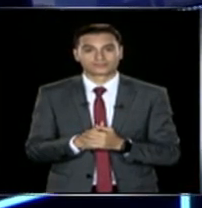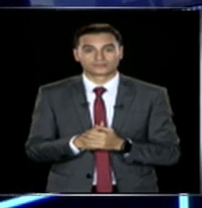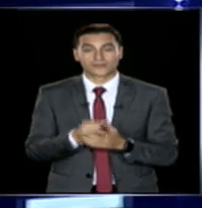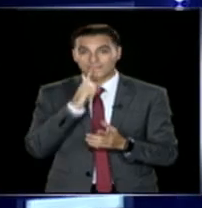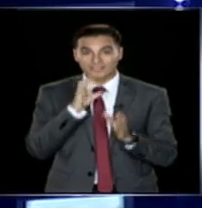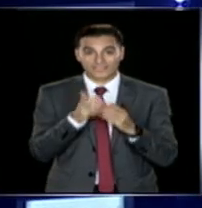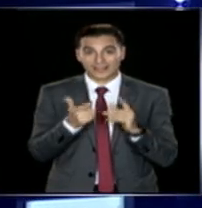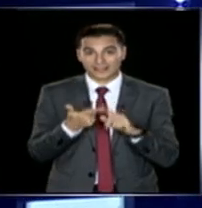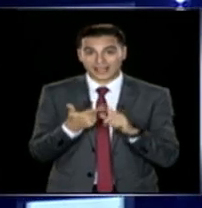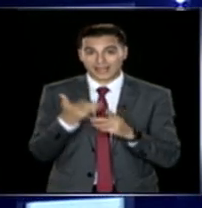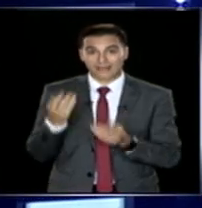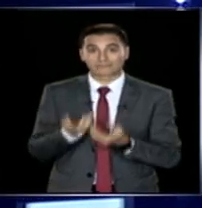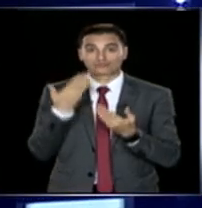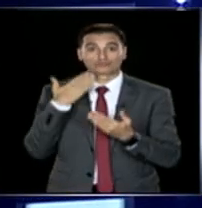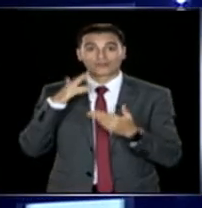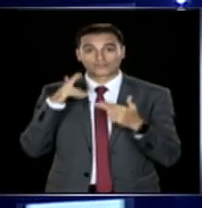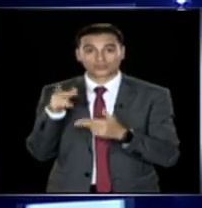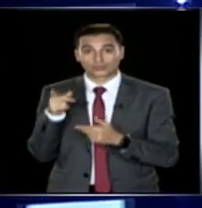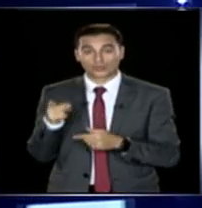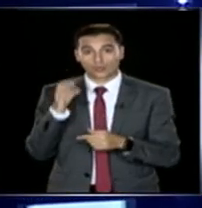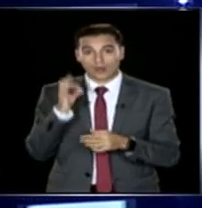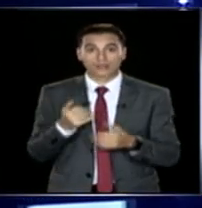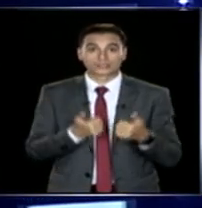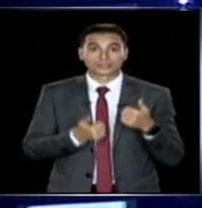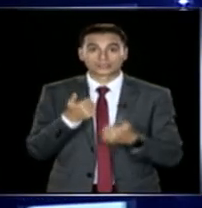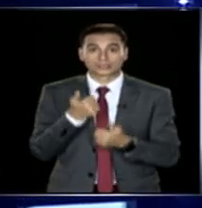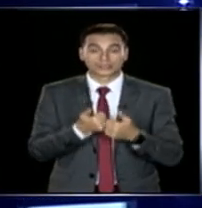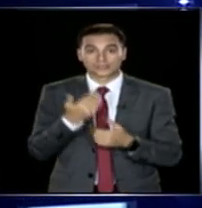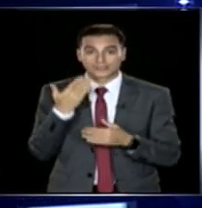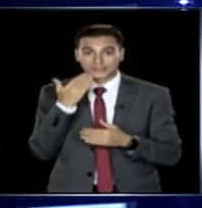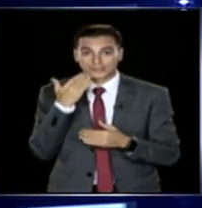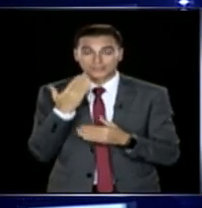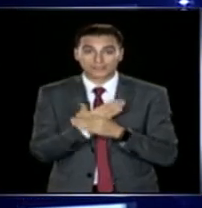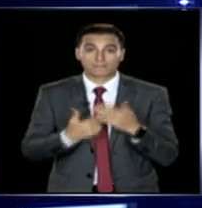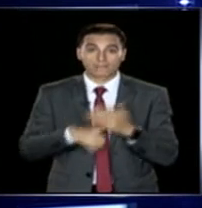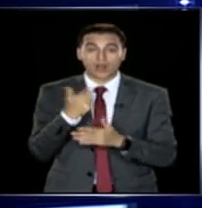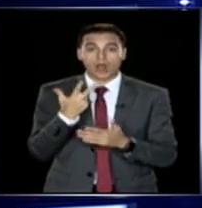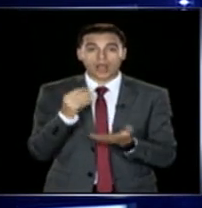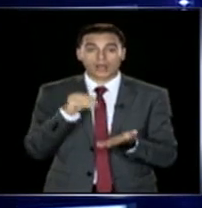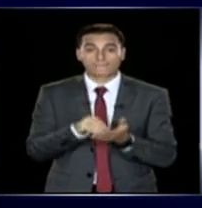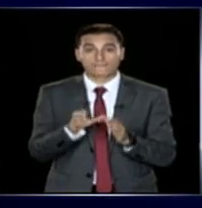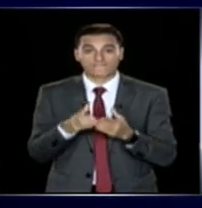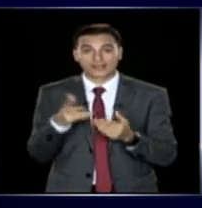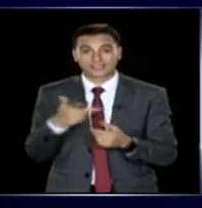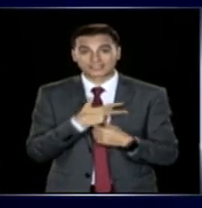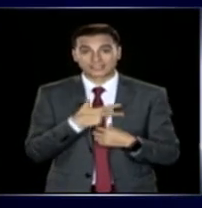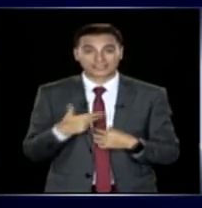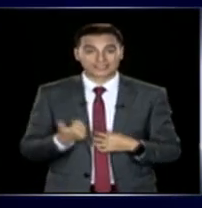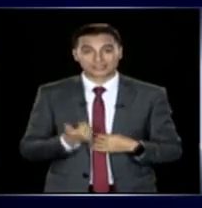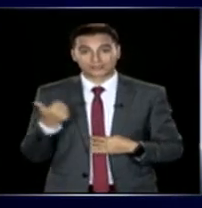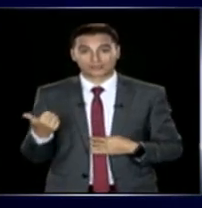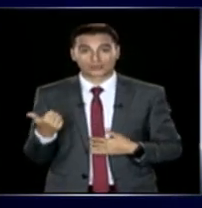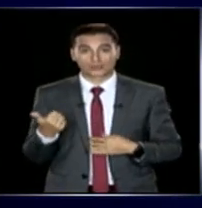اما الفريق الثاني اللي مشرفنا في الاستوديو وحينافس وبقوه للحصول على اول ثلاث نقاط،